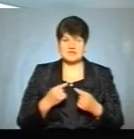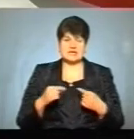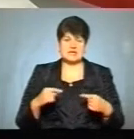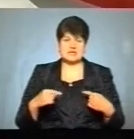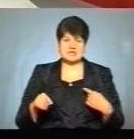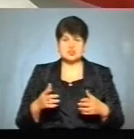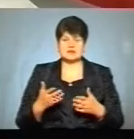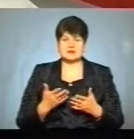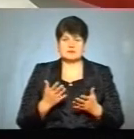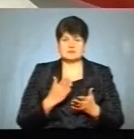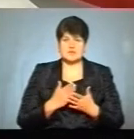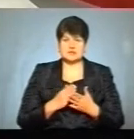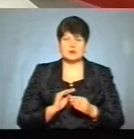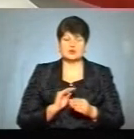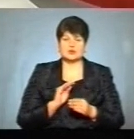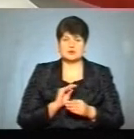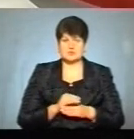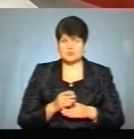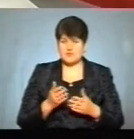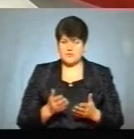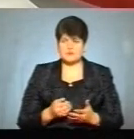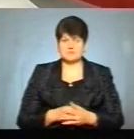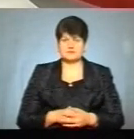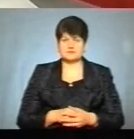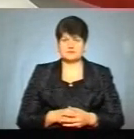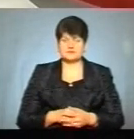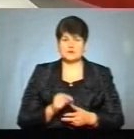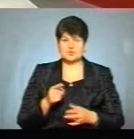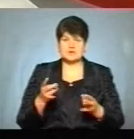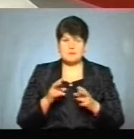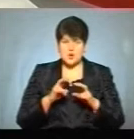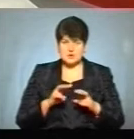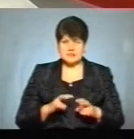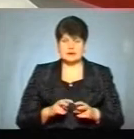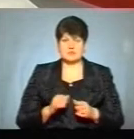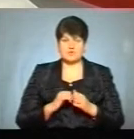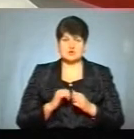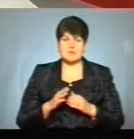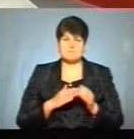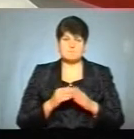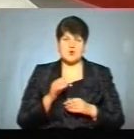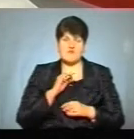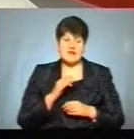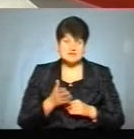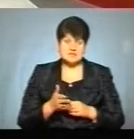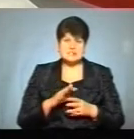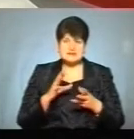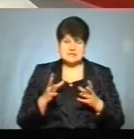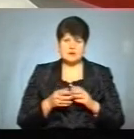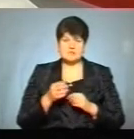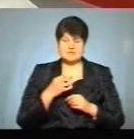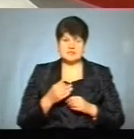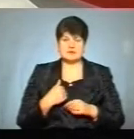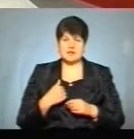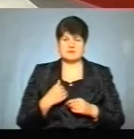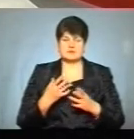яких мати якісь додаткові ще навики водія. Ну, тут треба розглядати по кожній професії. Так загалом сказати, що нам не